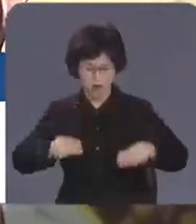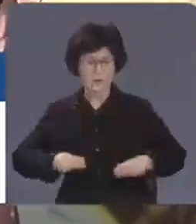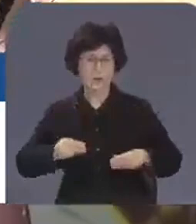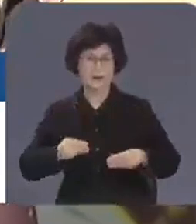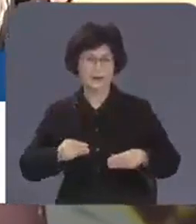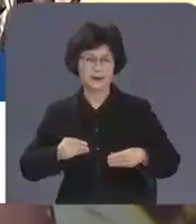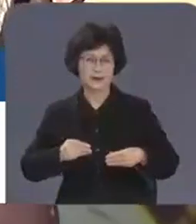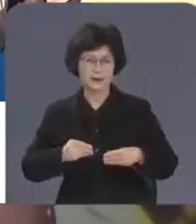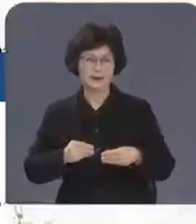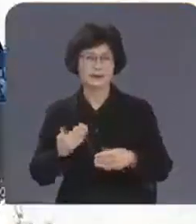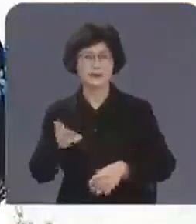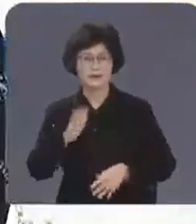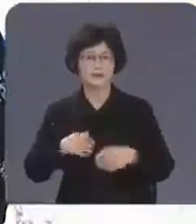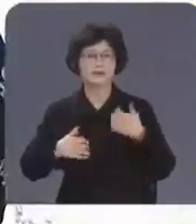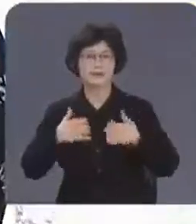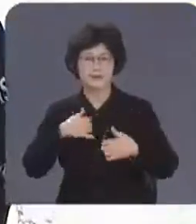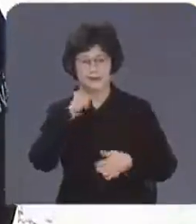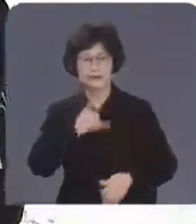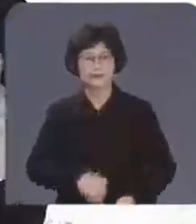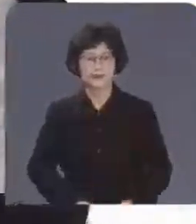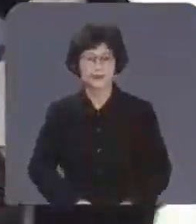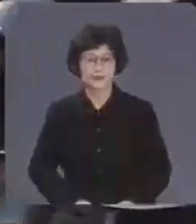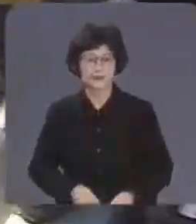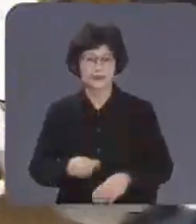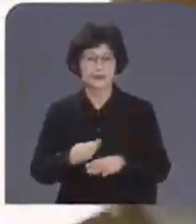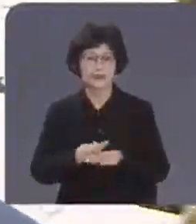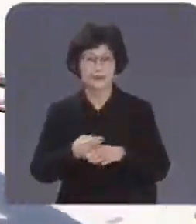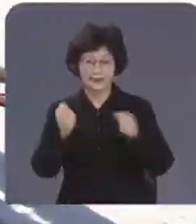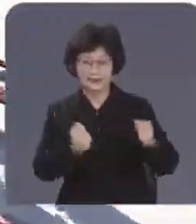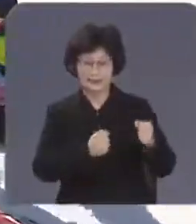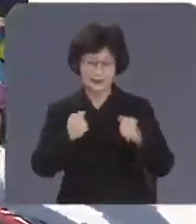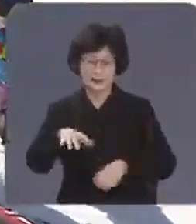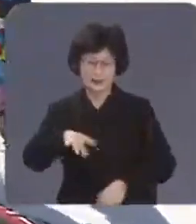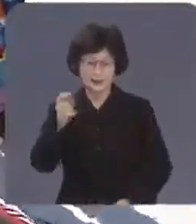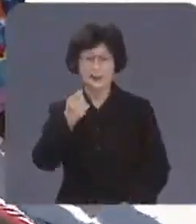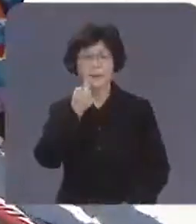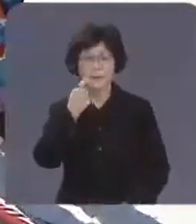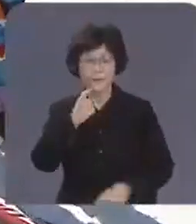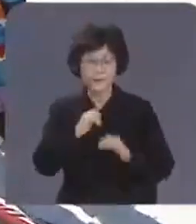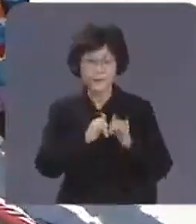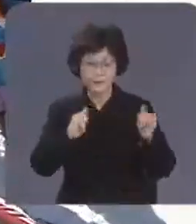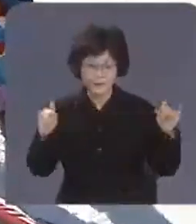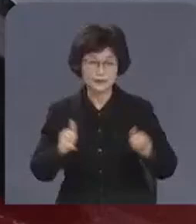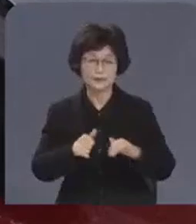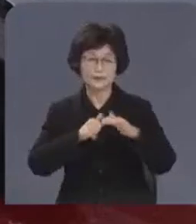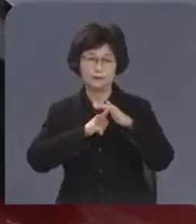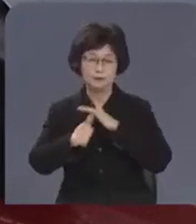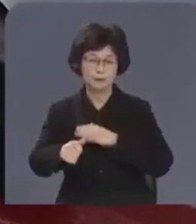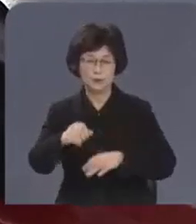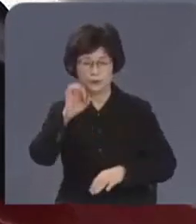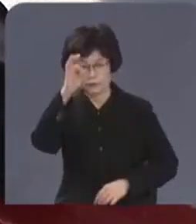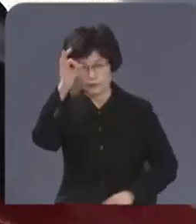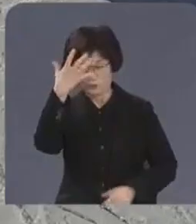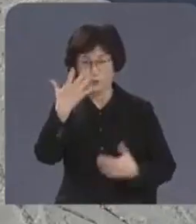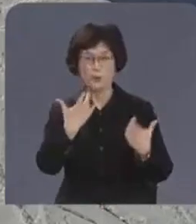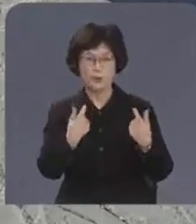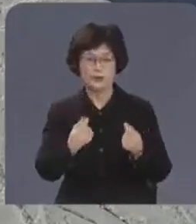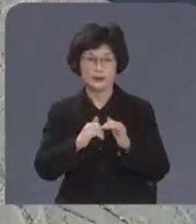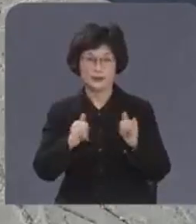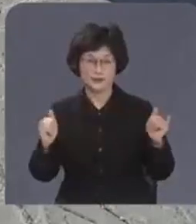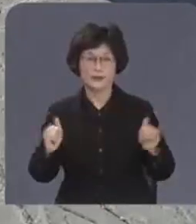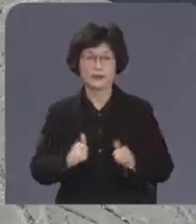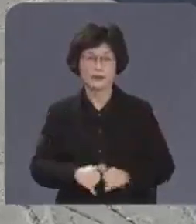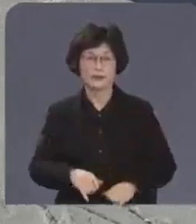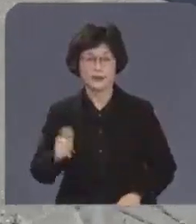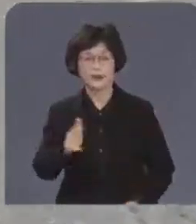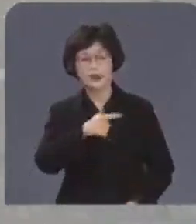그래도 재밌어요. 스키를 처음 배우는 강습생부터 선수 못지않은 실력을 뽐내는 사람들까지. 오늘